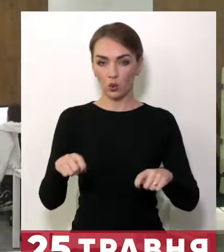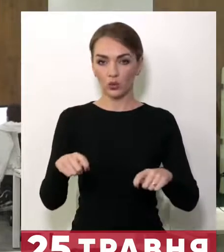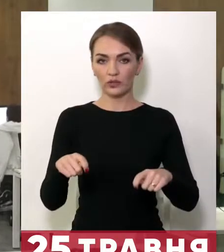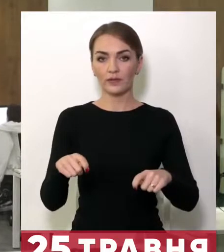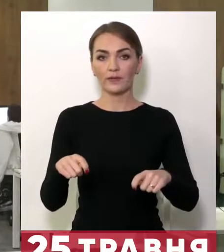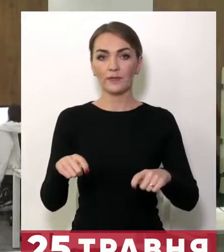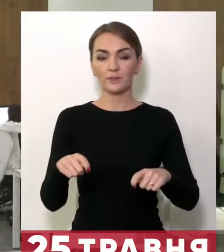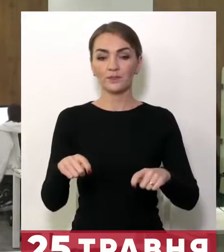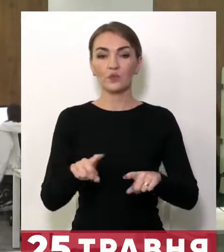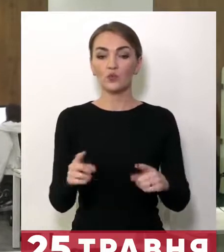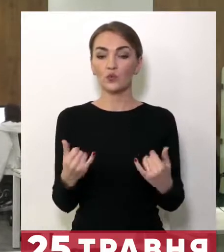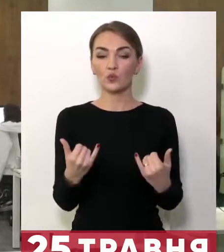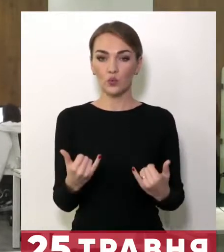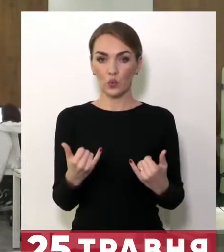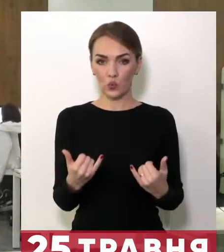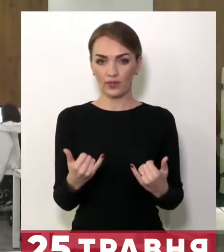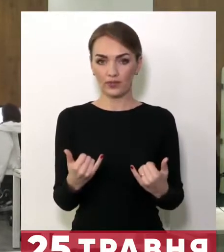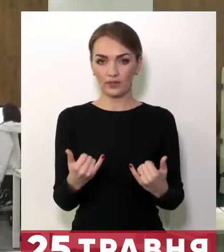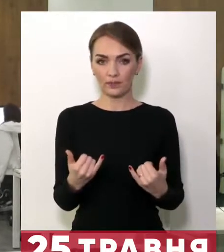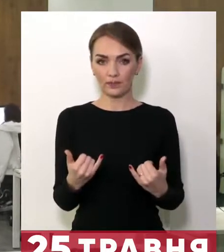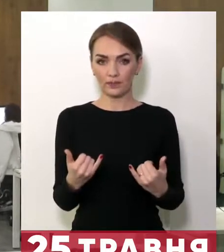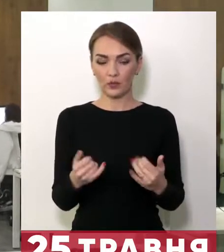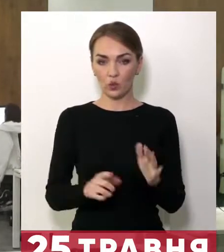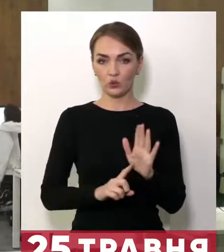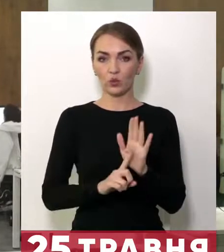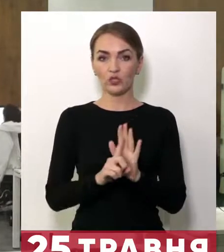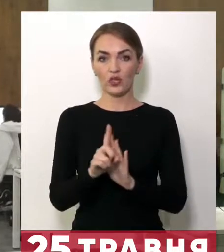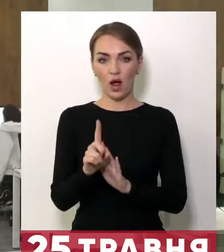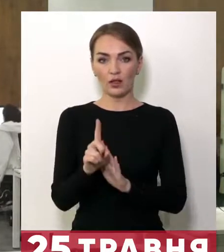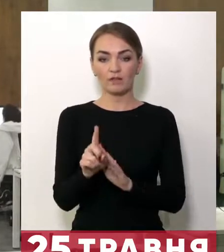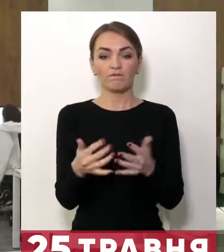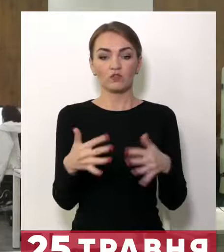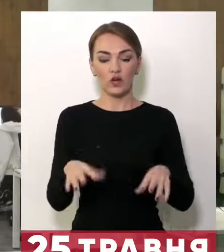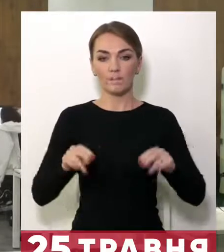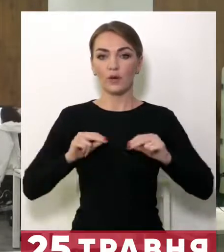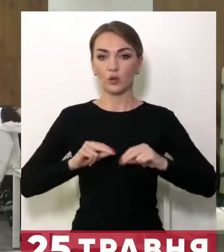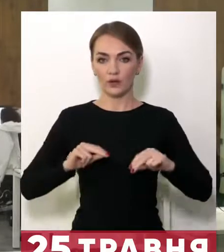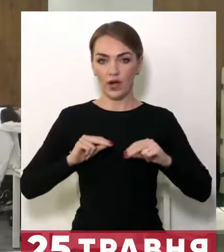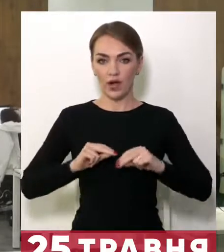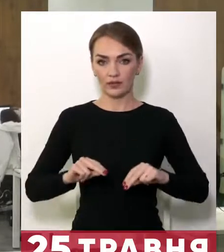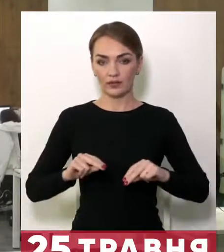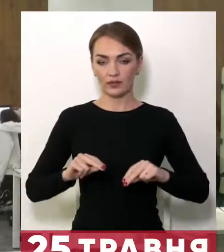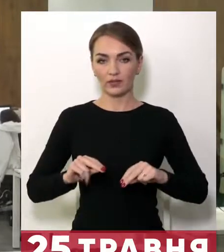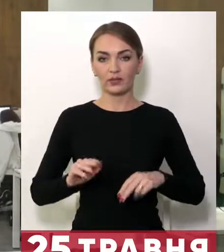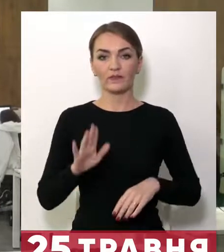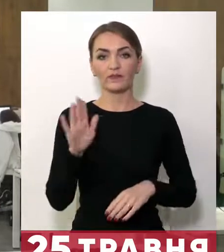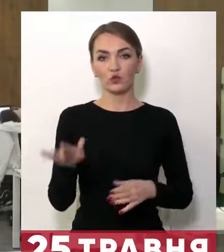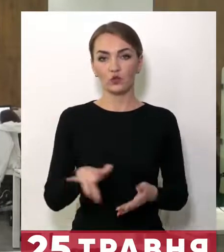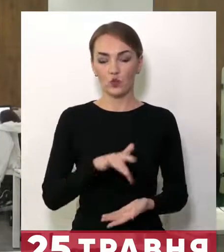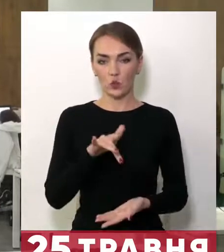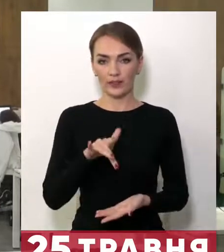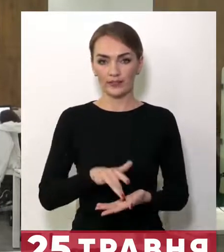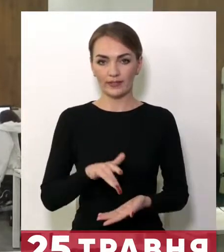ярмарок, що сьогодні розпочали вже працювати в столиці.